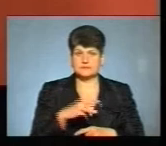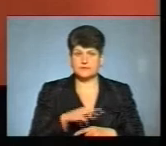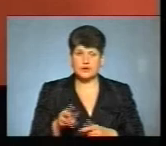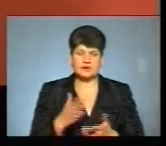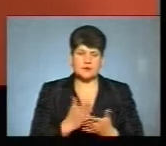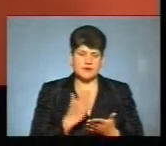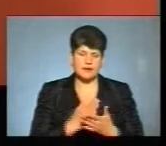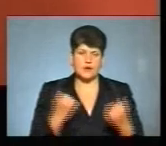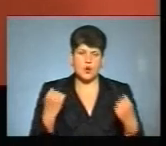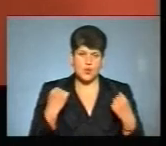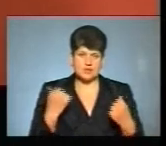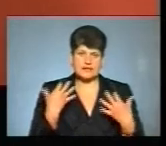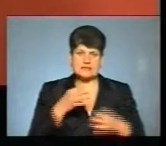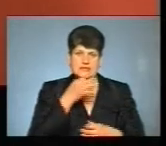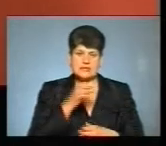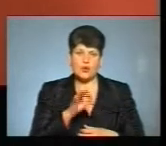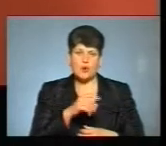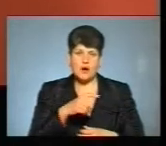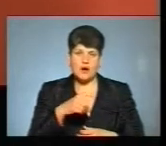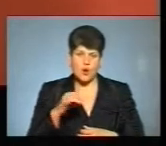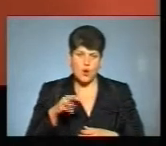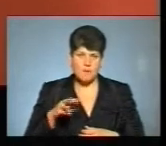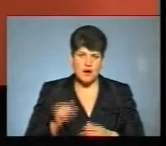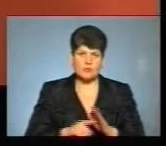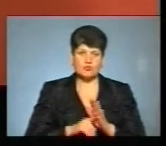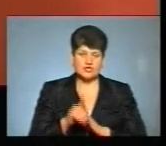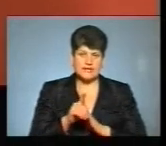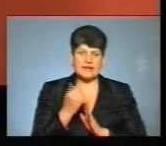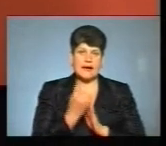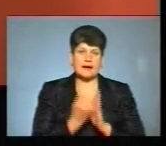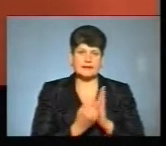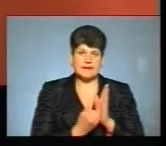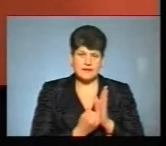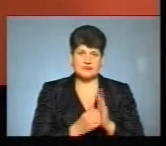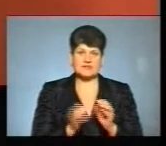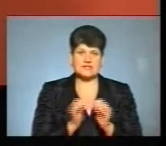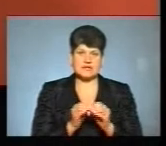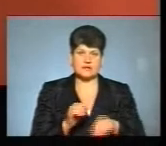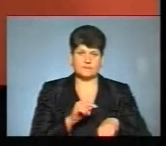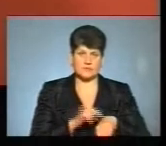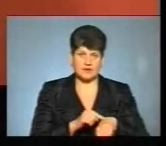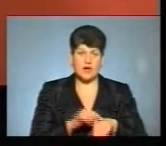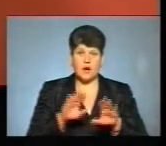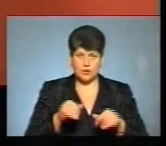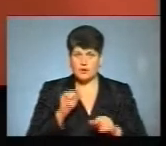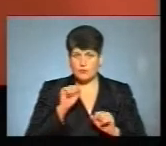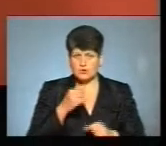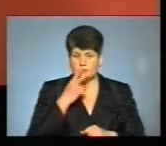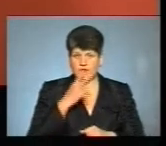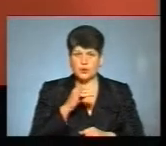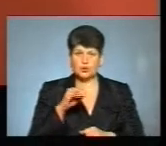як сказала вже Ольга Хома, і починаються вони традиційно на телеканалах о 10-й годині. Звичайно, потім їх можна переглянути